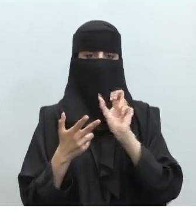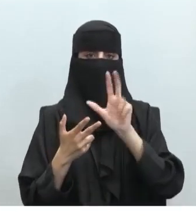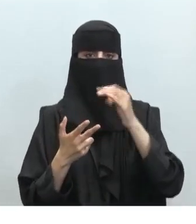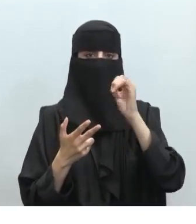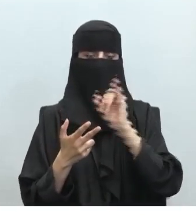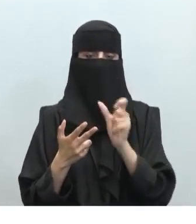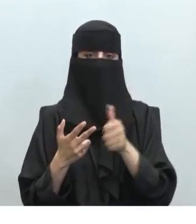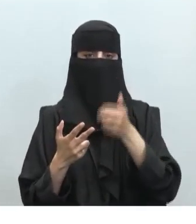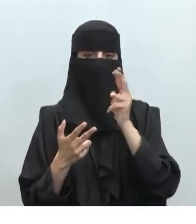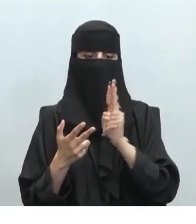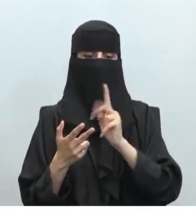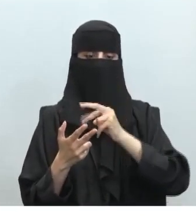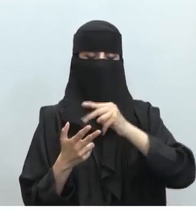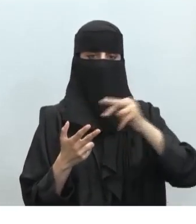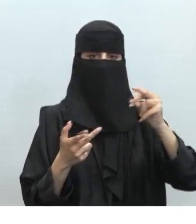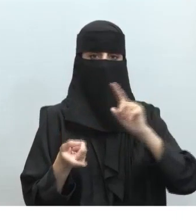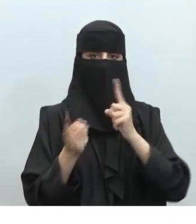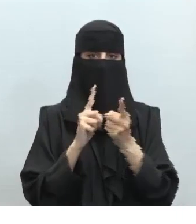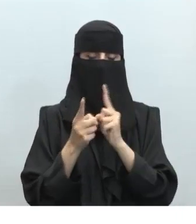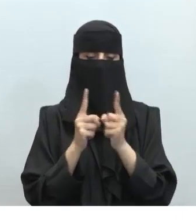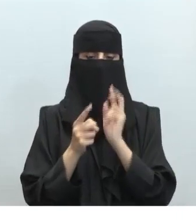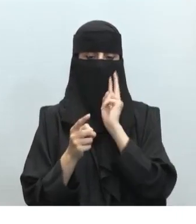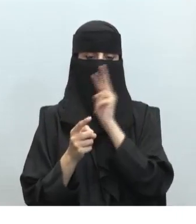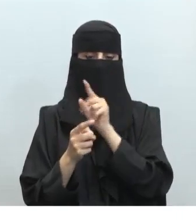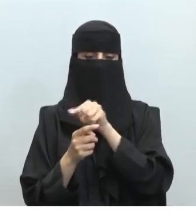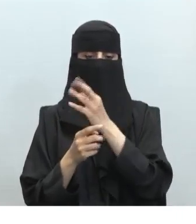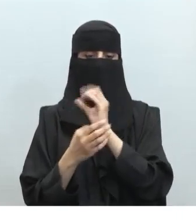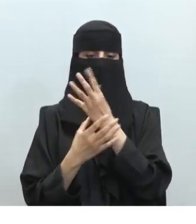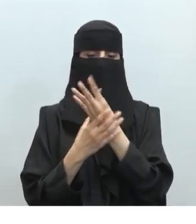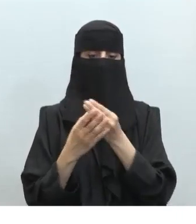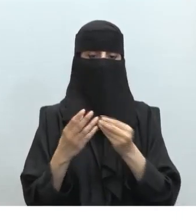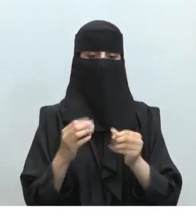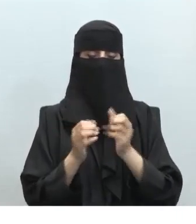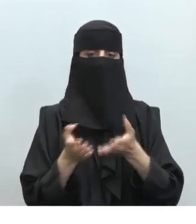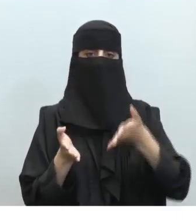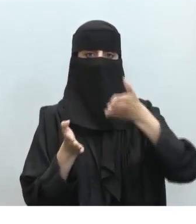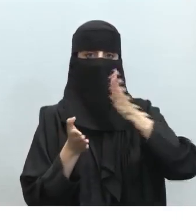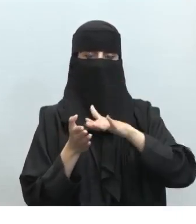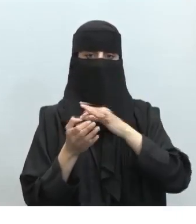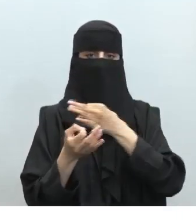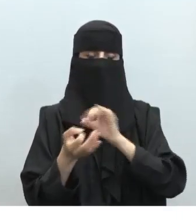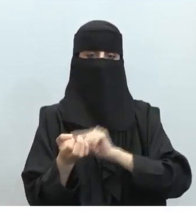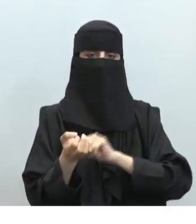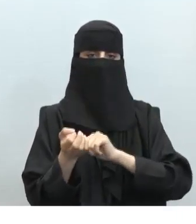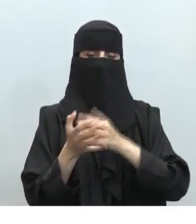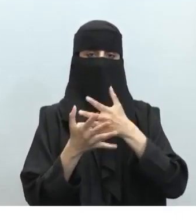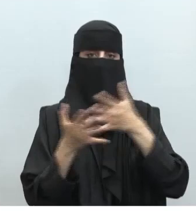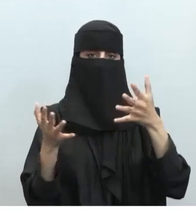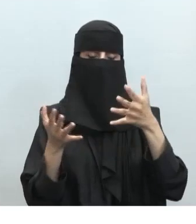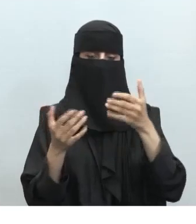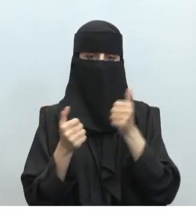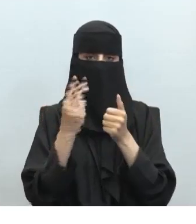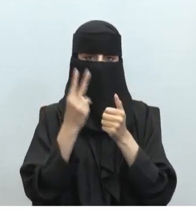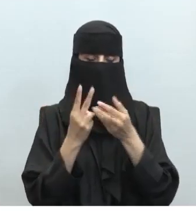المشتركه هنا في الجينات المتعدده المتقابله هي عباره عن الوراثه التي تحدد باكثر من جينين